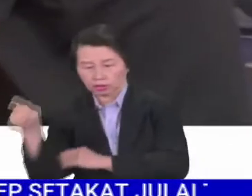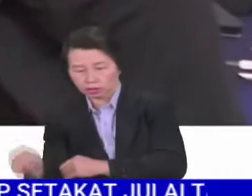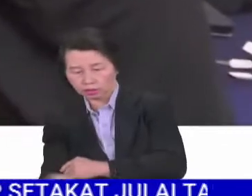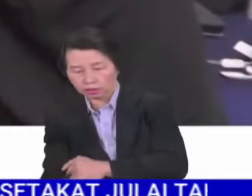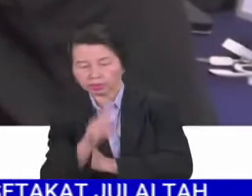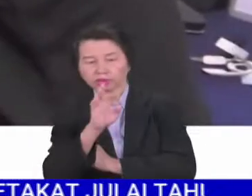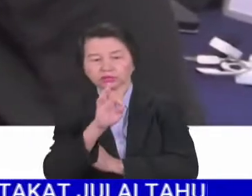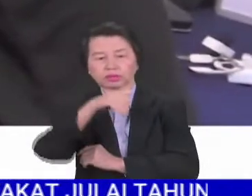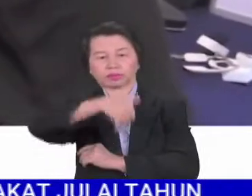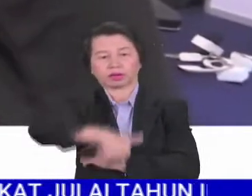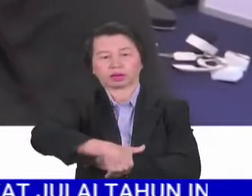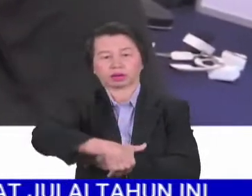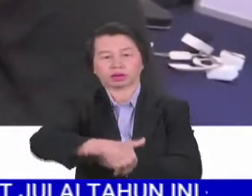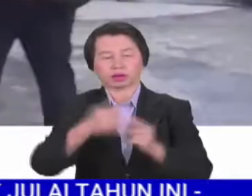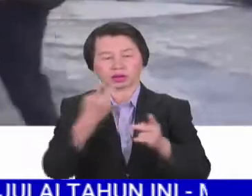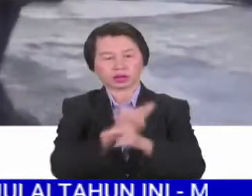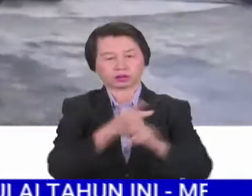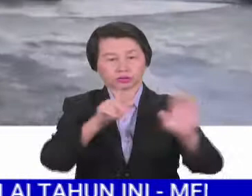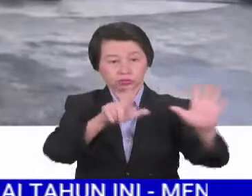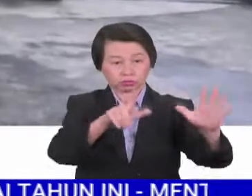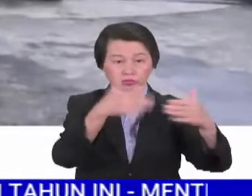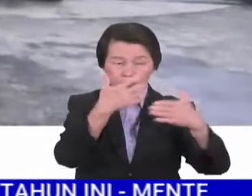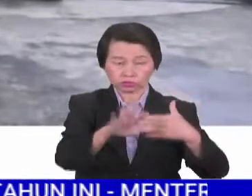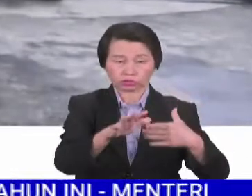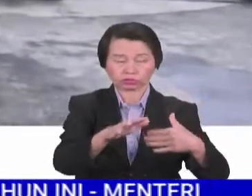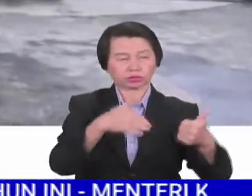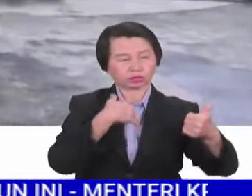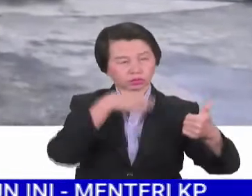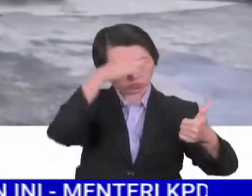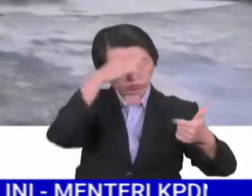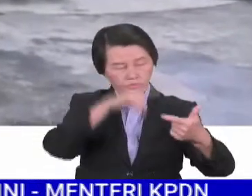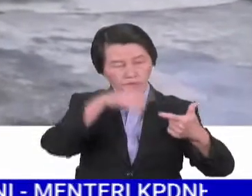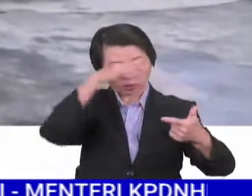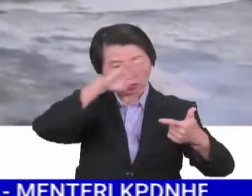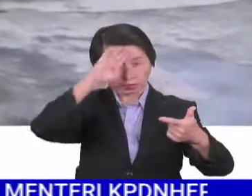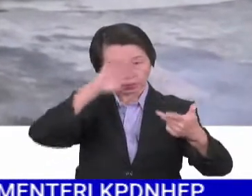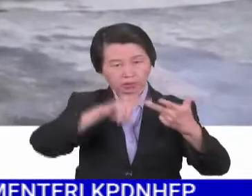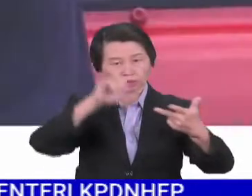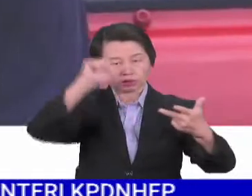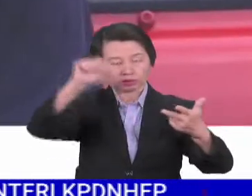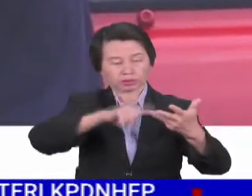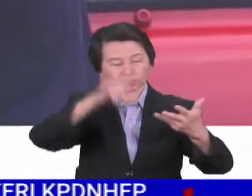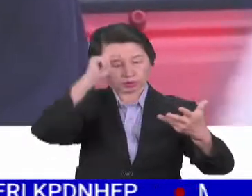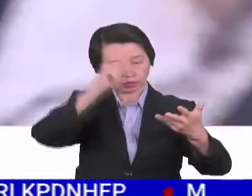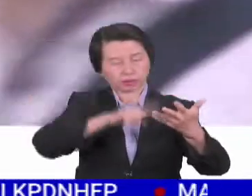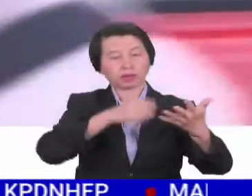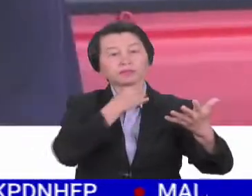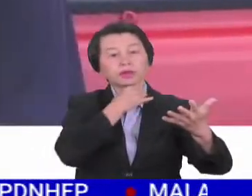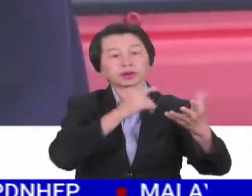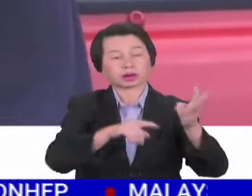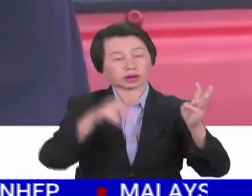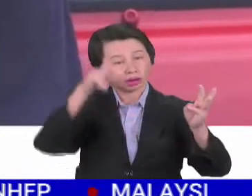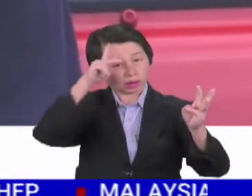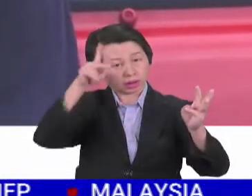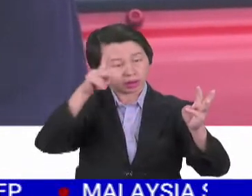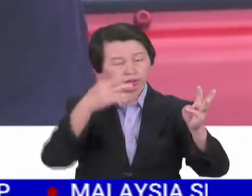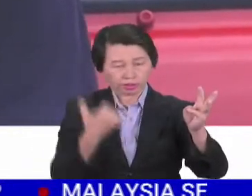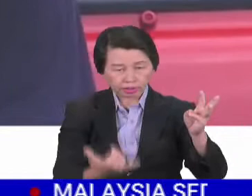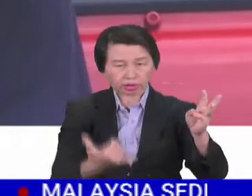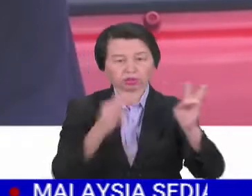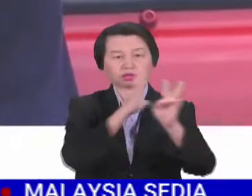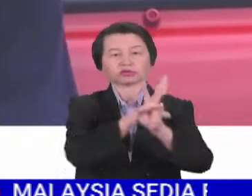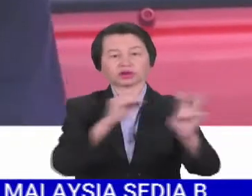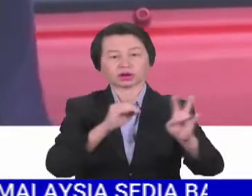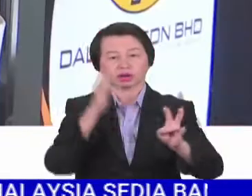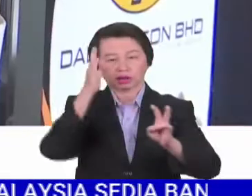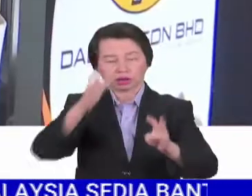ini merupakan siri ketujuh selepas penganjuran yang di Johor, Perlis, Sabah, Terengganu, Perak dan Kelantan yang akan dirasmikan